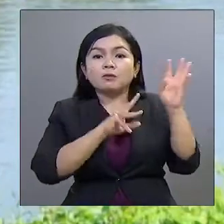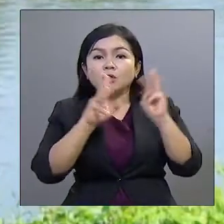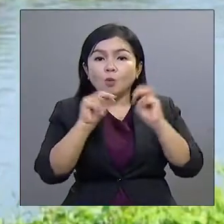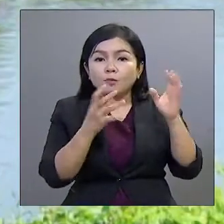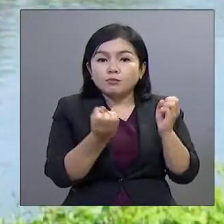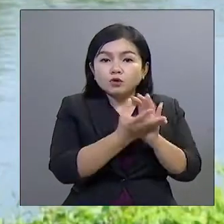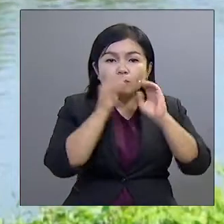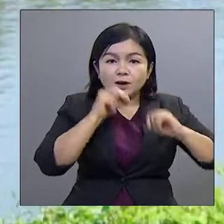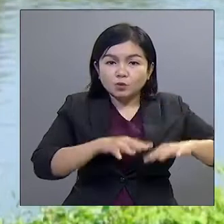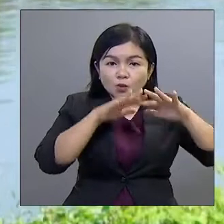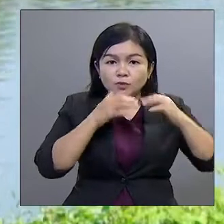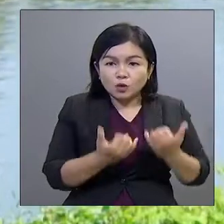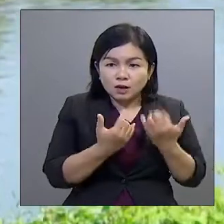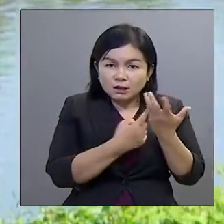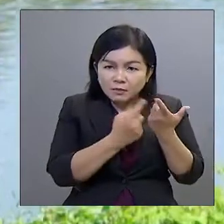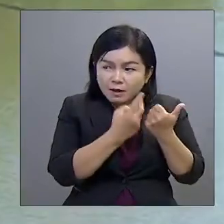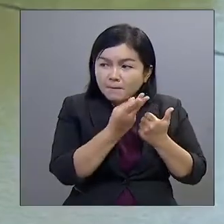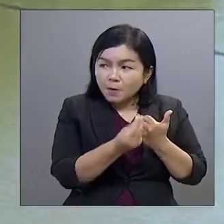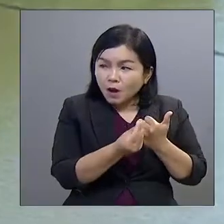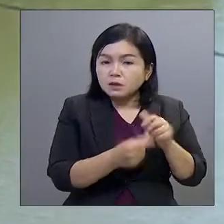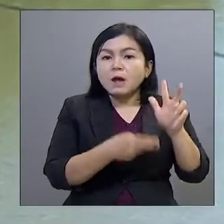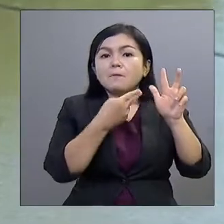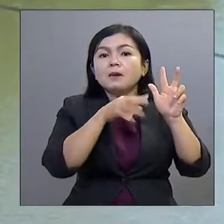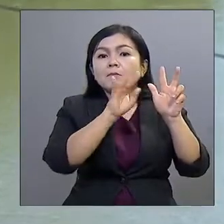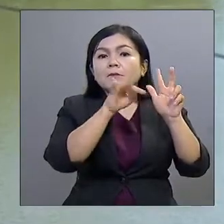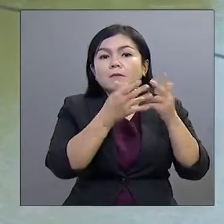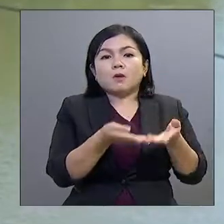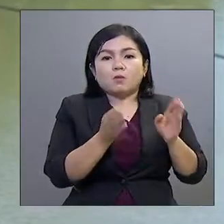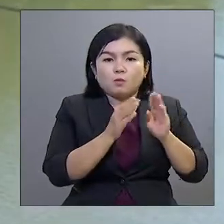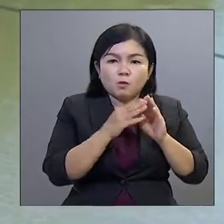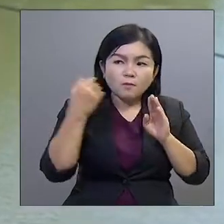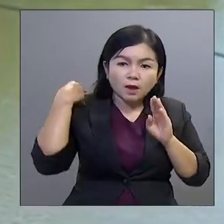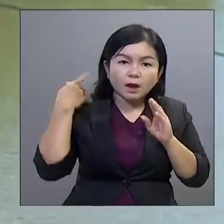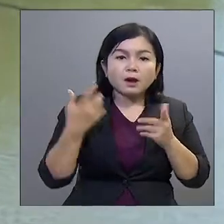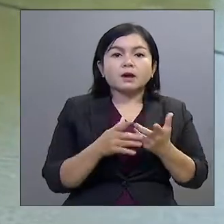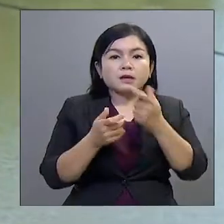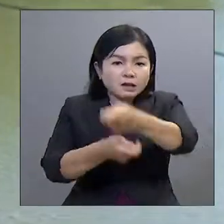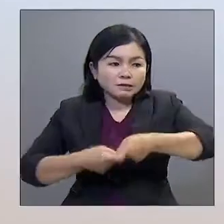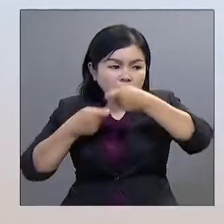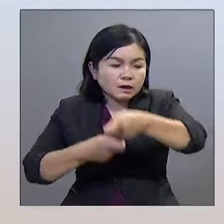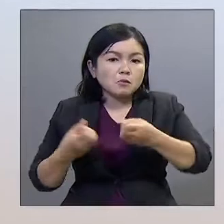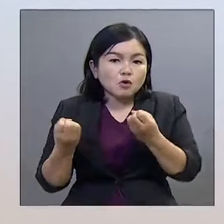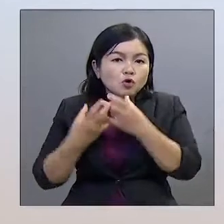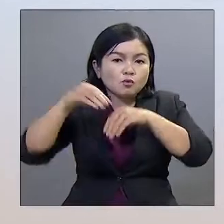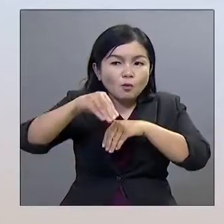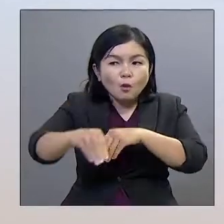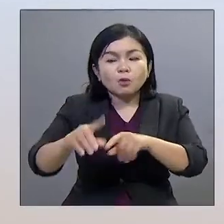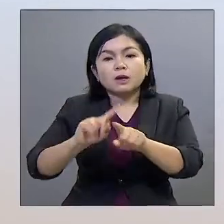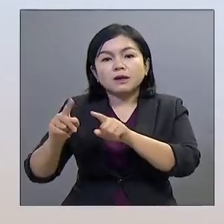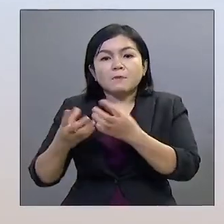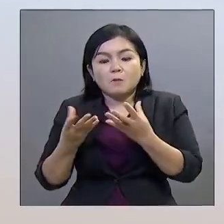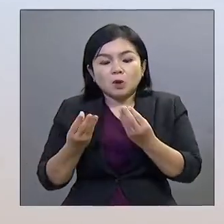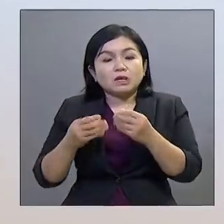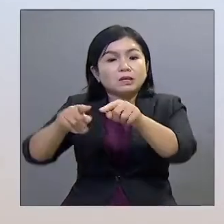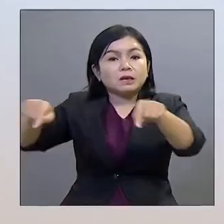น้ำท่วมตอนนี้นะคะมีอยู่ประมาณ38,000ครอบครัวแล้วก็ยังมีพื้นที่ให้การเกษตรที่ได้รับผลกระทบกว่า 290,000